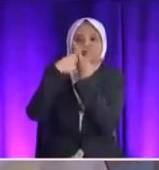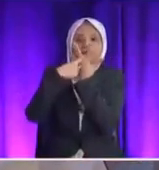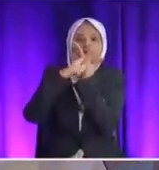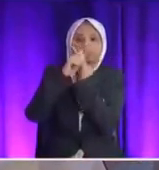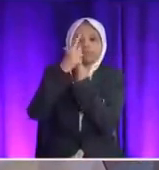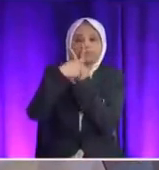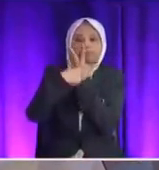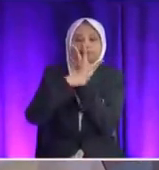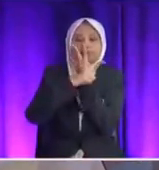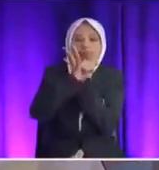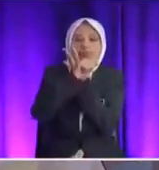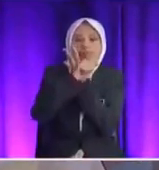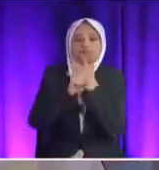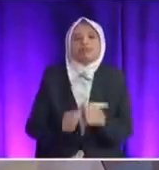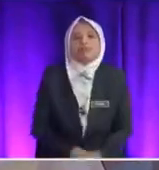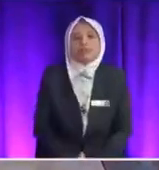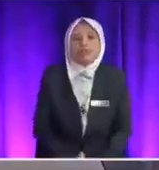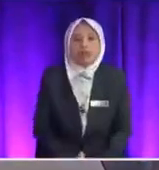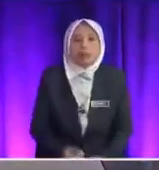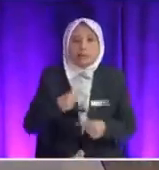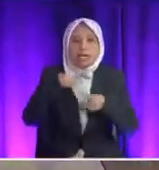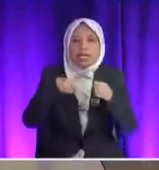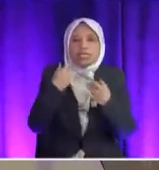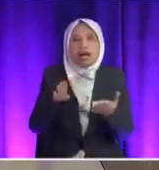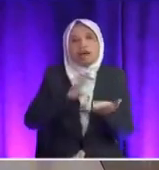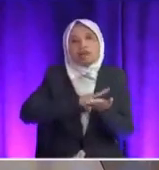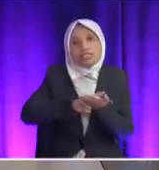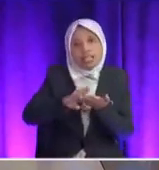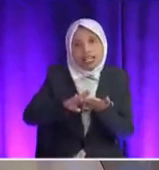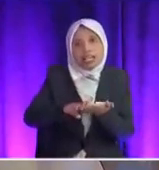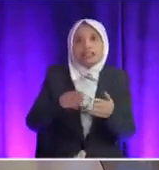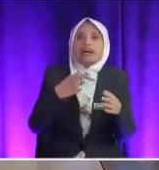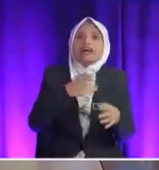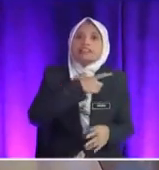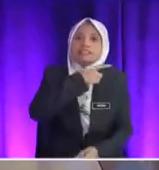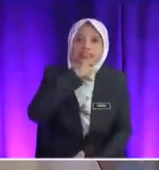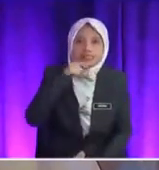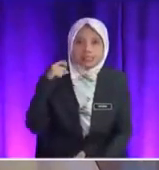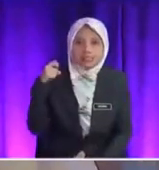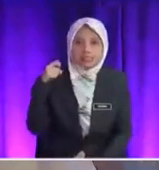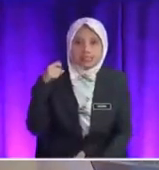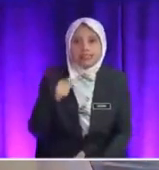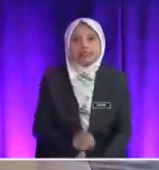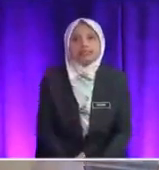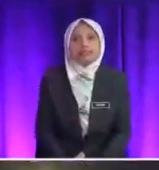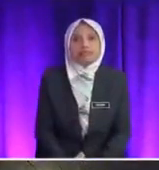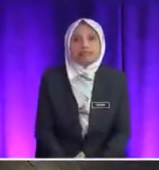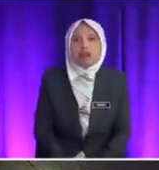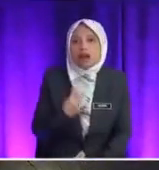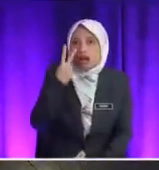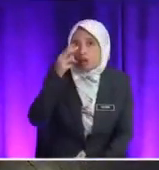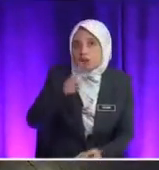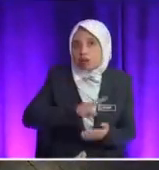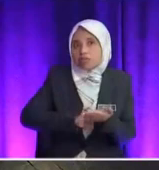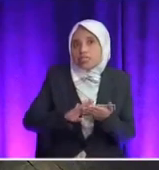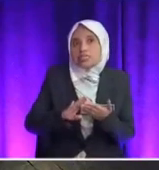De dah celah dah oke make dan pun keinget nampak bersih